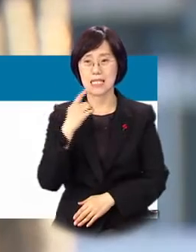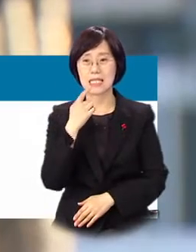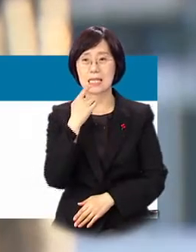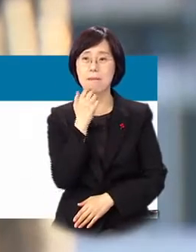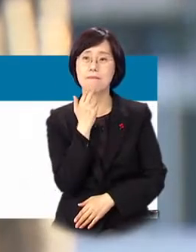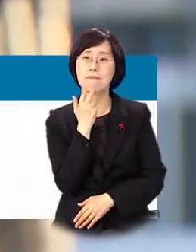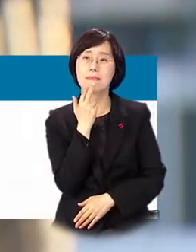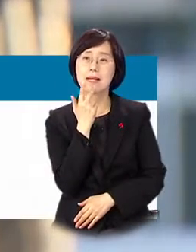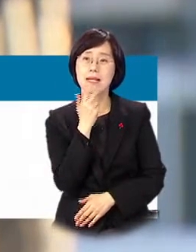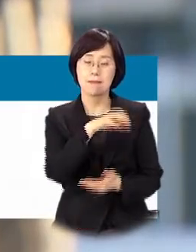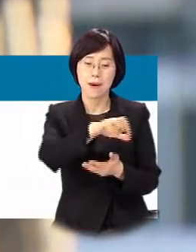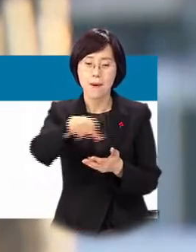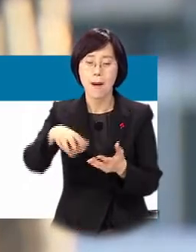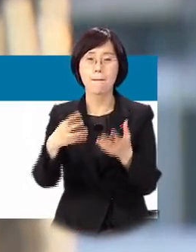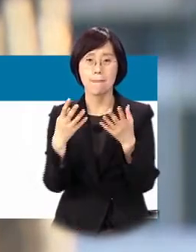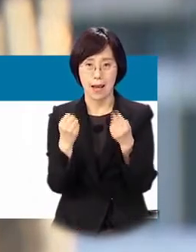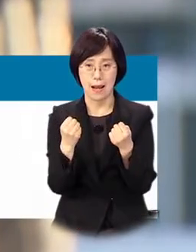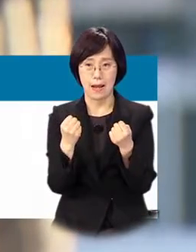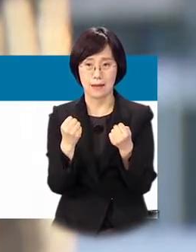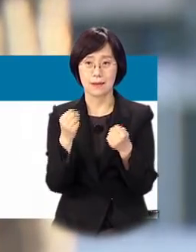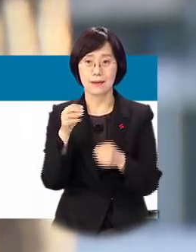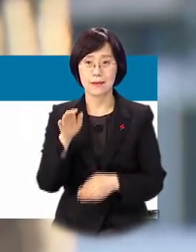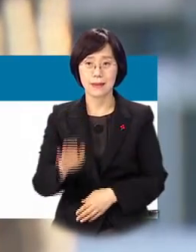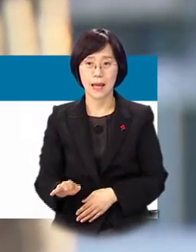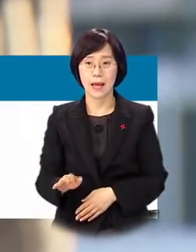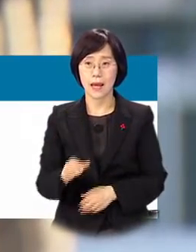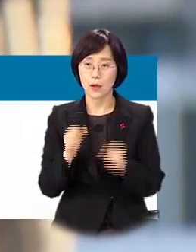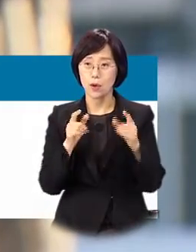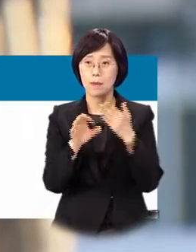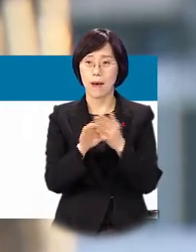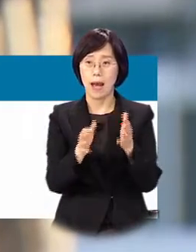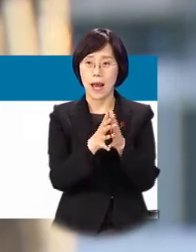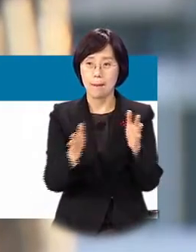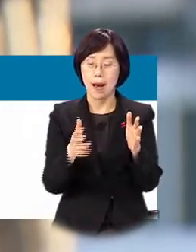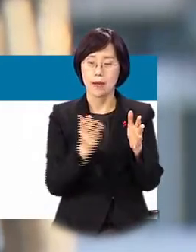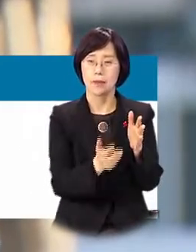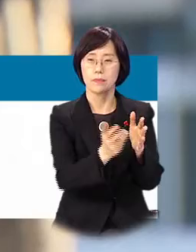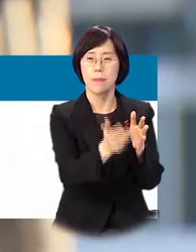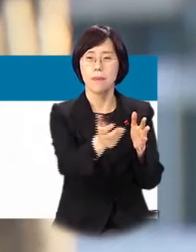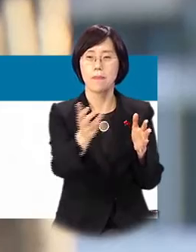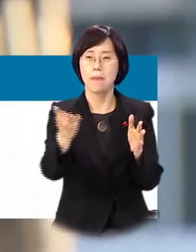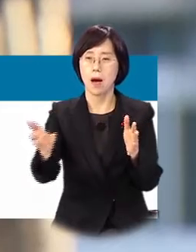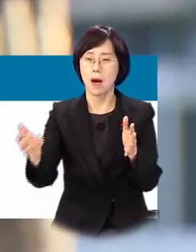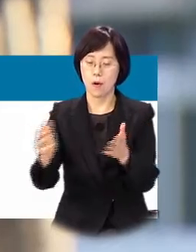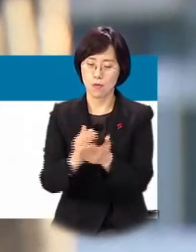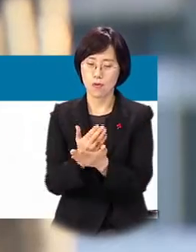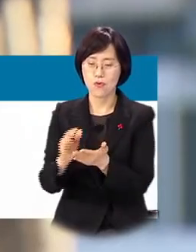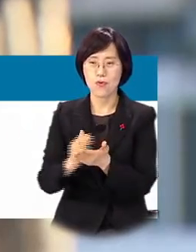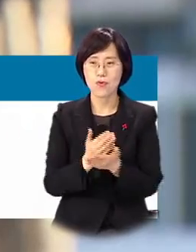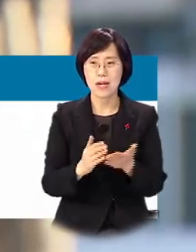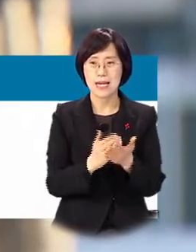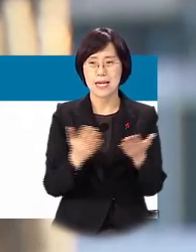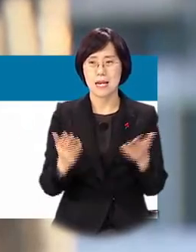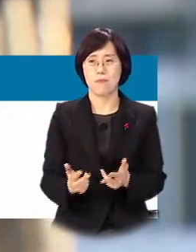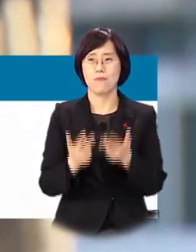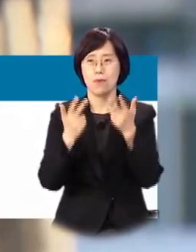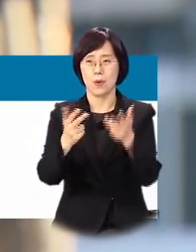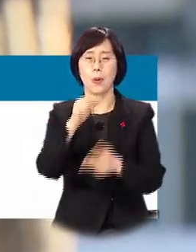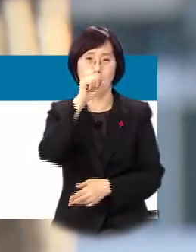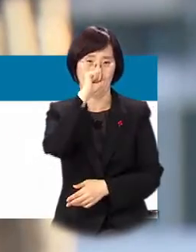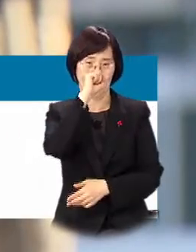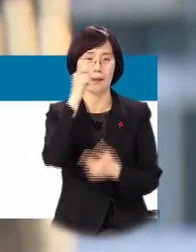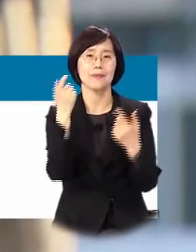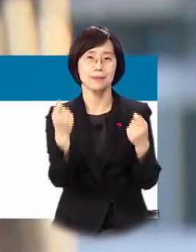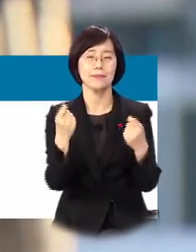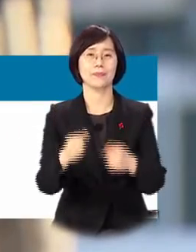뭐 흰 플라스틱 병 제거를 많이 하는데 기회가 되면 각 아파트 단지 다니면서 분리수거하는